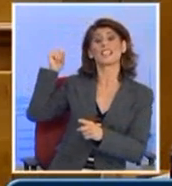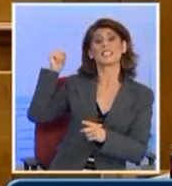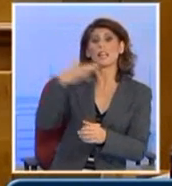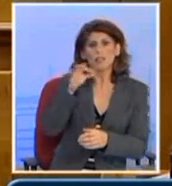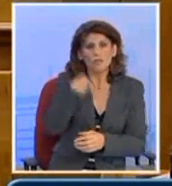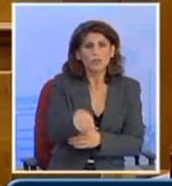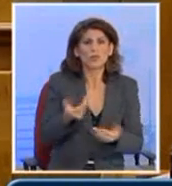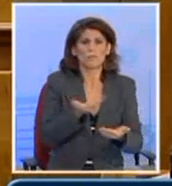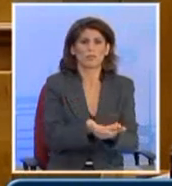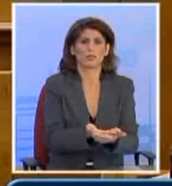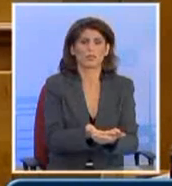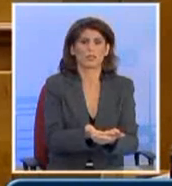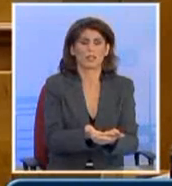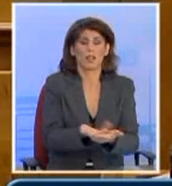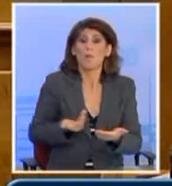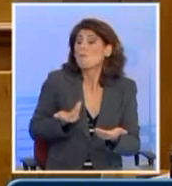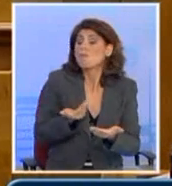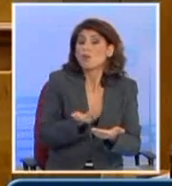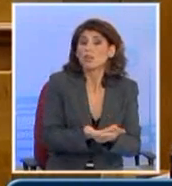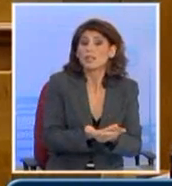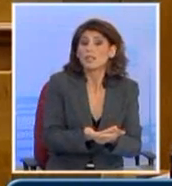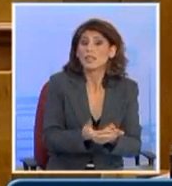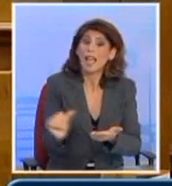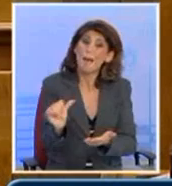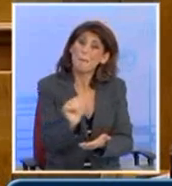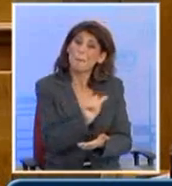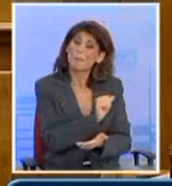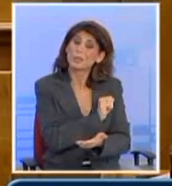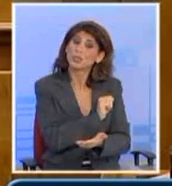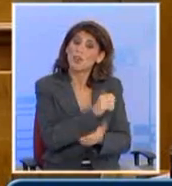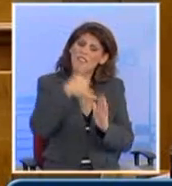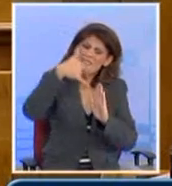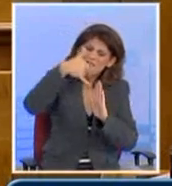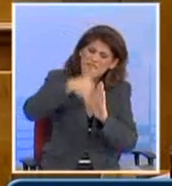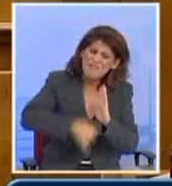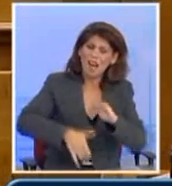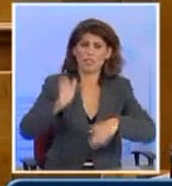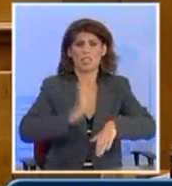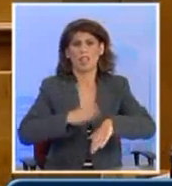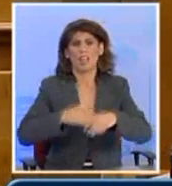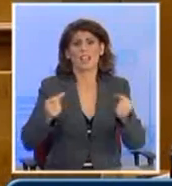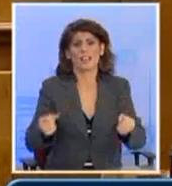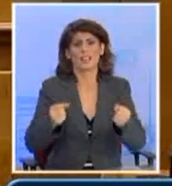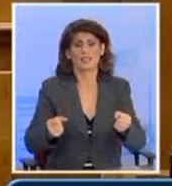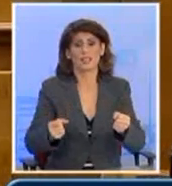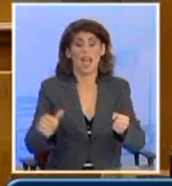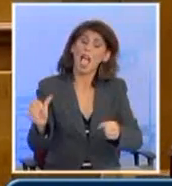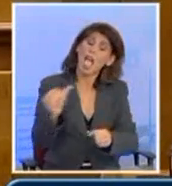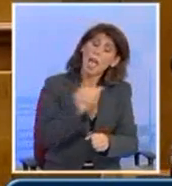προτείνει. Προτείνει την επιστροφή στα βαθιά αίτια της κρίσης, την επιστροφή στο